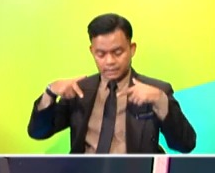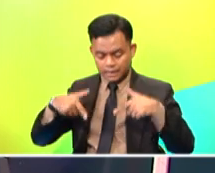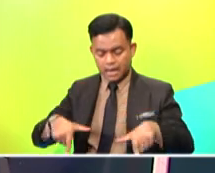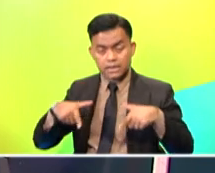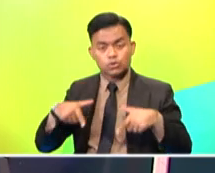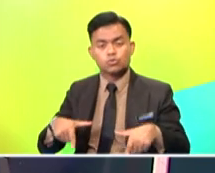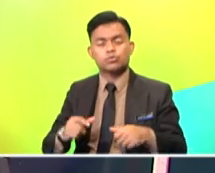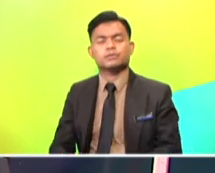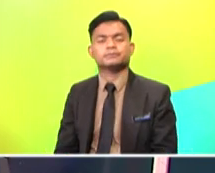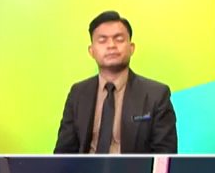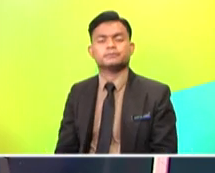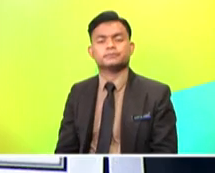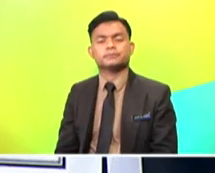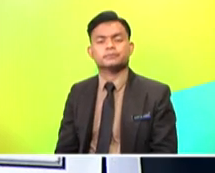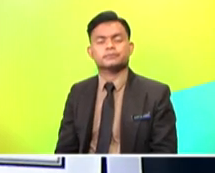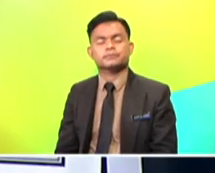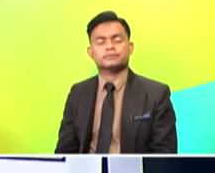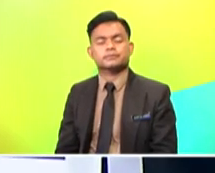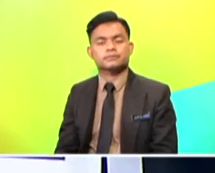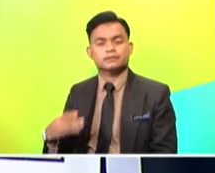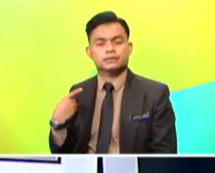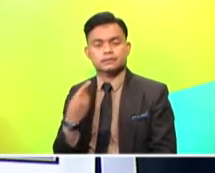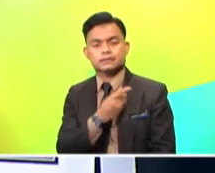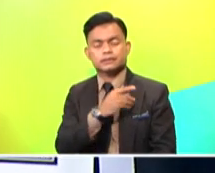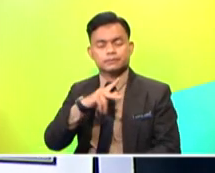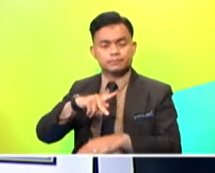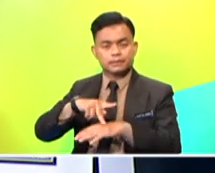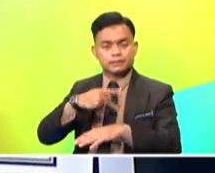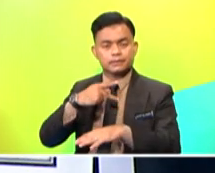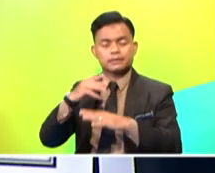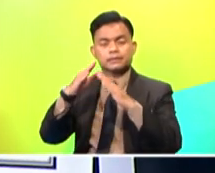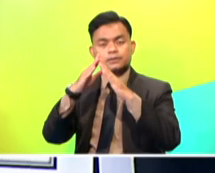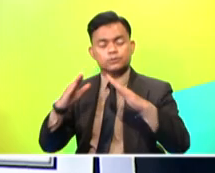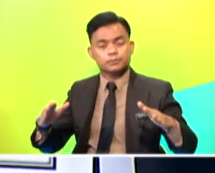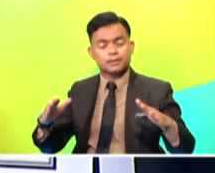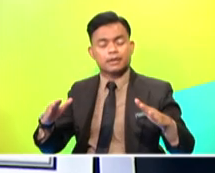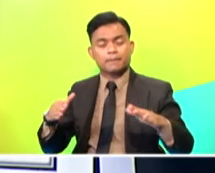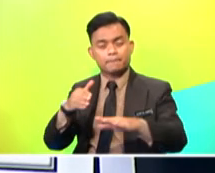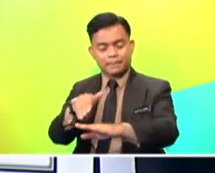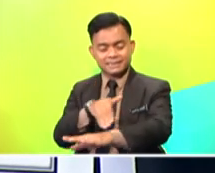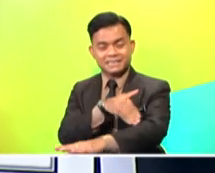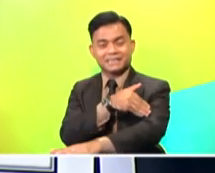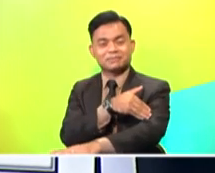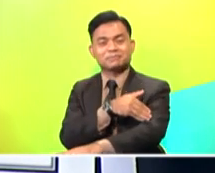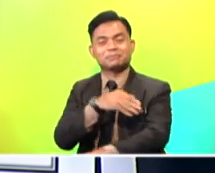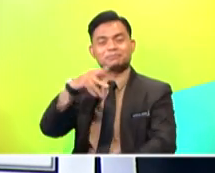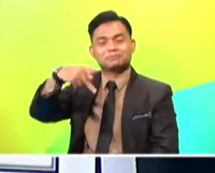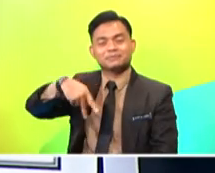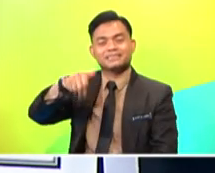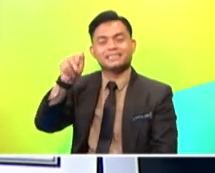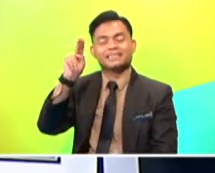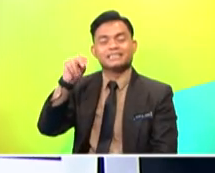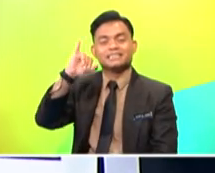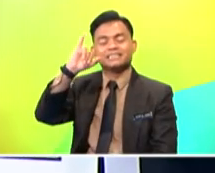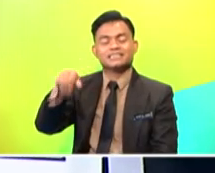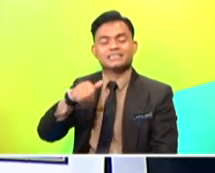Kayu. Ini kita panggil rumah panjang. Oh, senang je. Sebab nampak panjang, rumah panjang. Panjang.